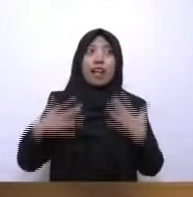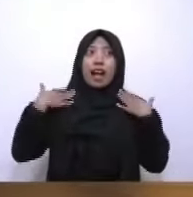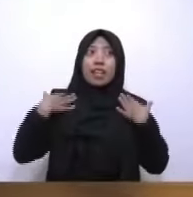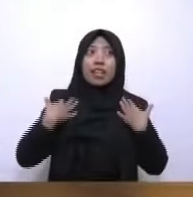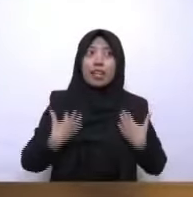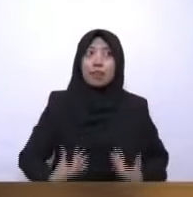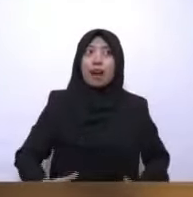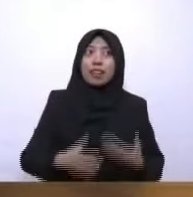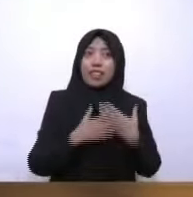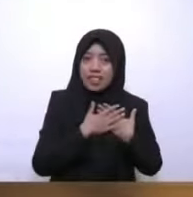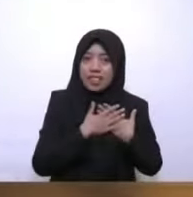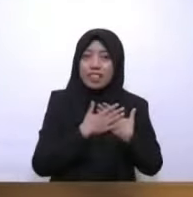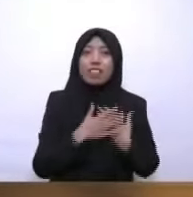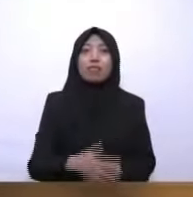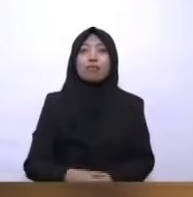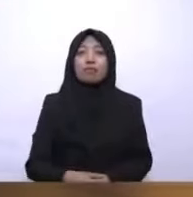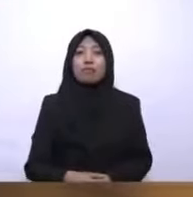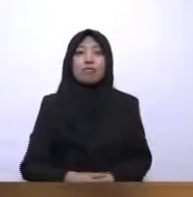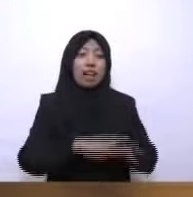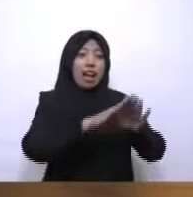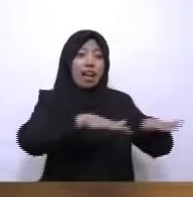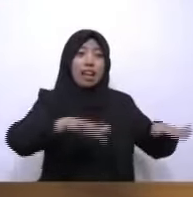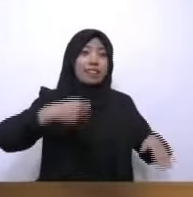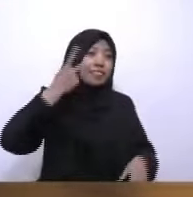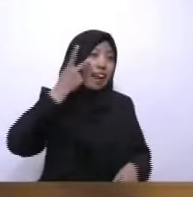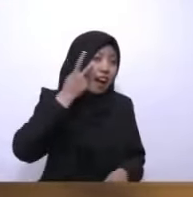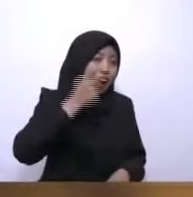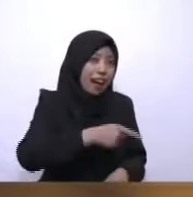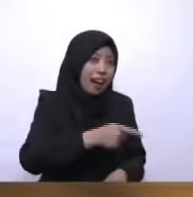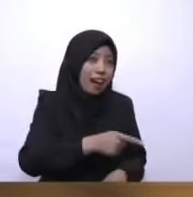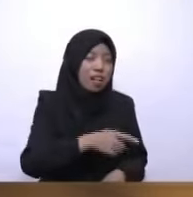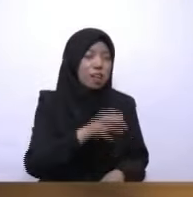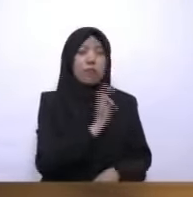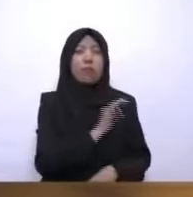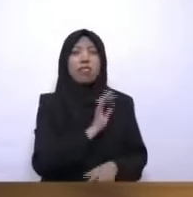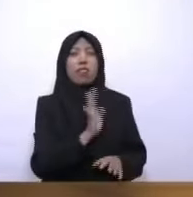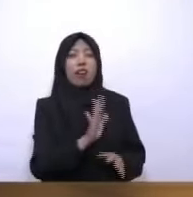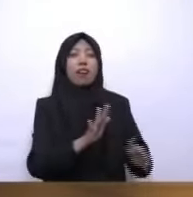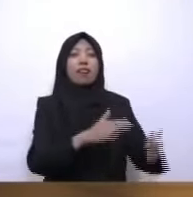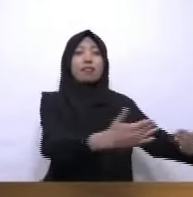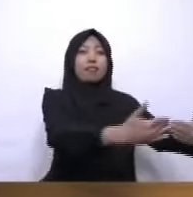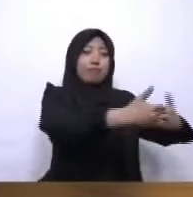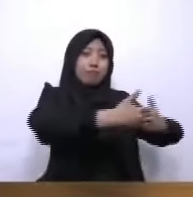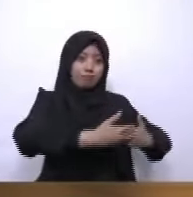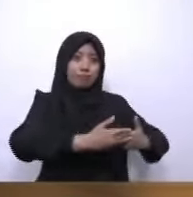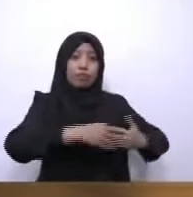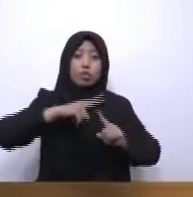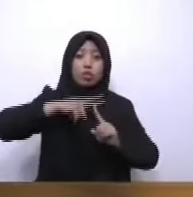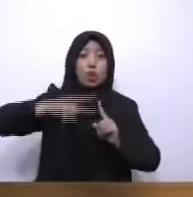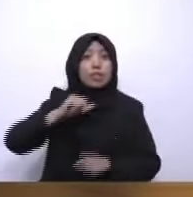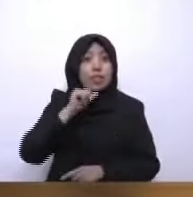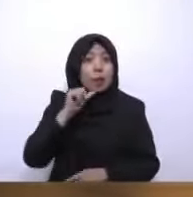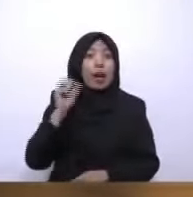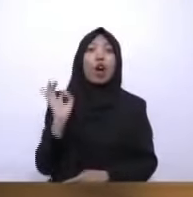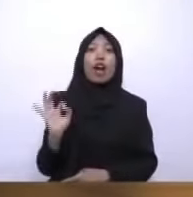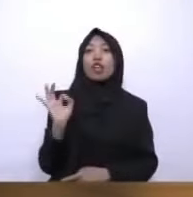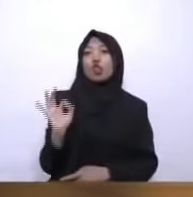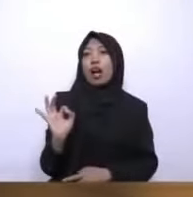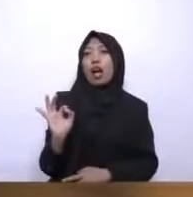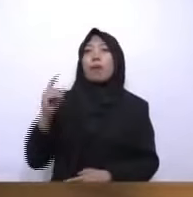keluarga kita, jaga anak-anak kita dari hal-hal yang tidak bermanfaat. Itu adalah tugas orang tua juga dan